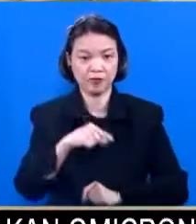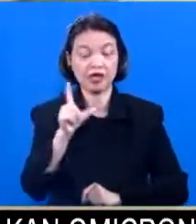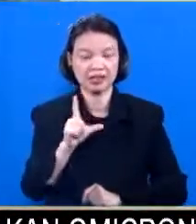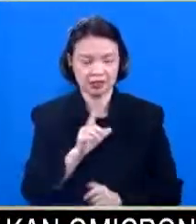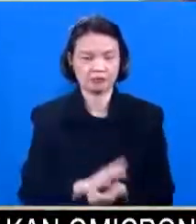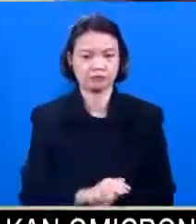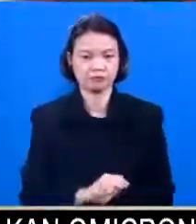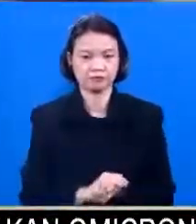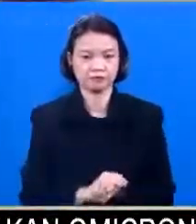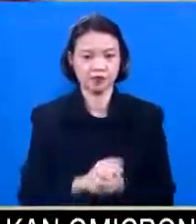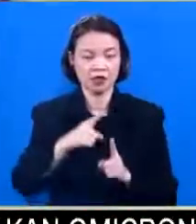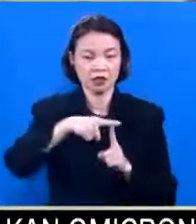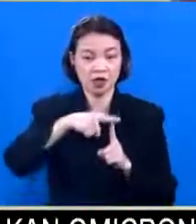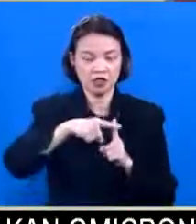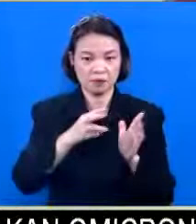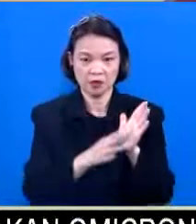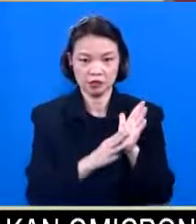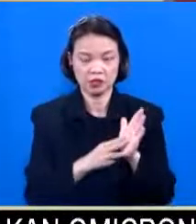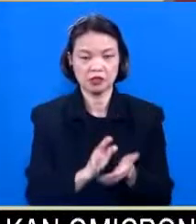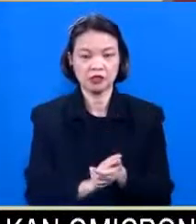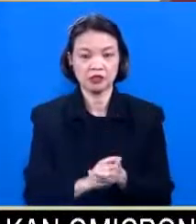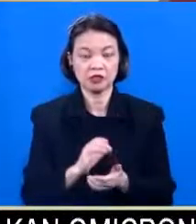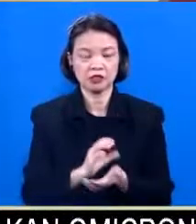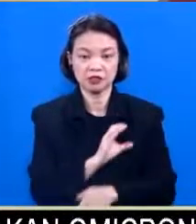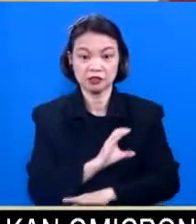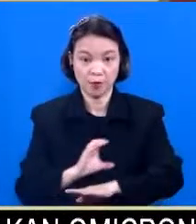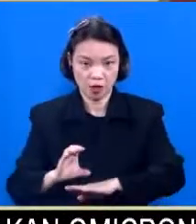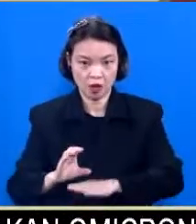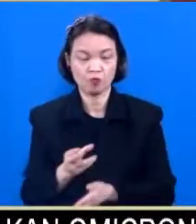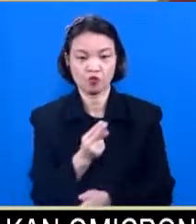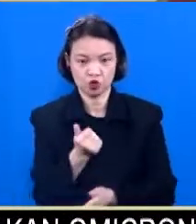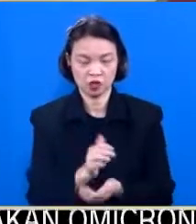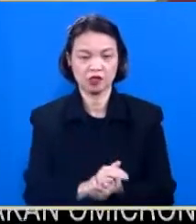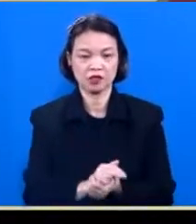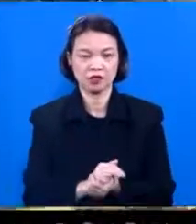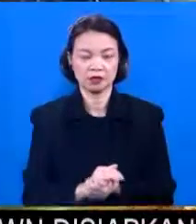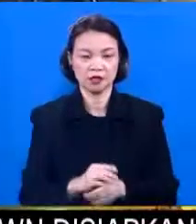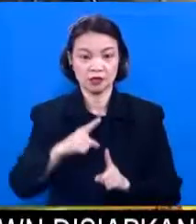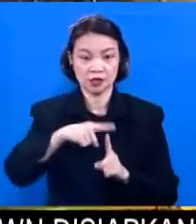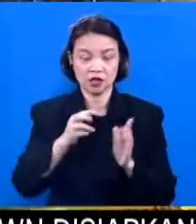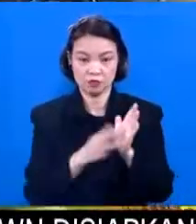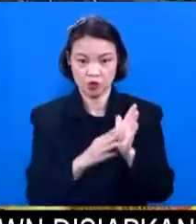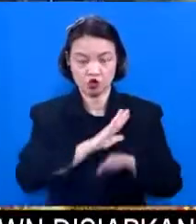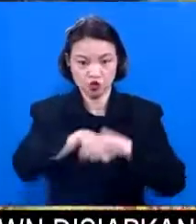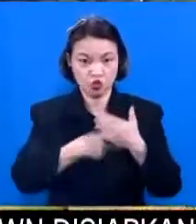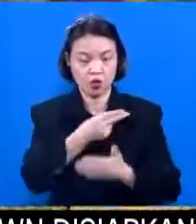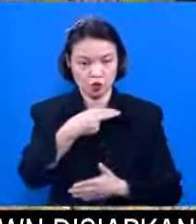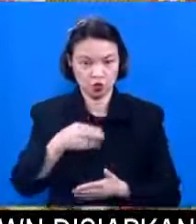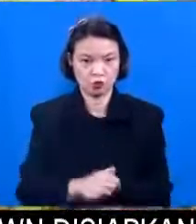Salah satunya Transmart Cempaka Putih, Jakarta Pusat. Setiap bulan kebutuhan minyak goreng di toko retail Transmart seluruh Indonesia